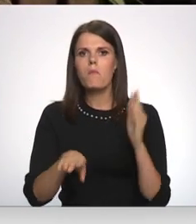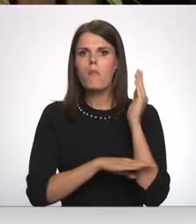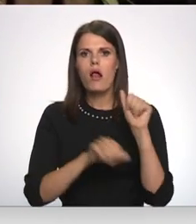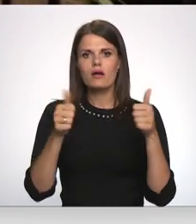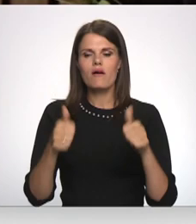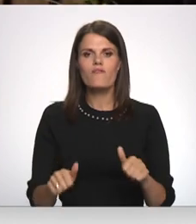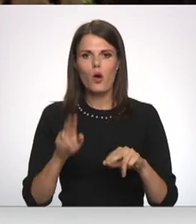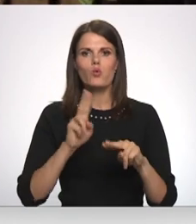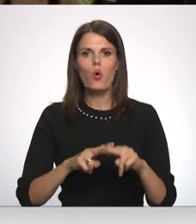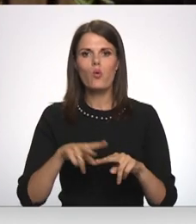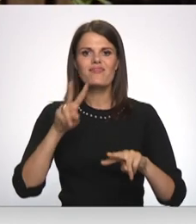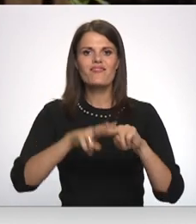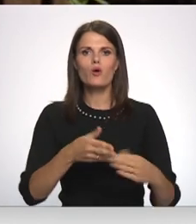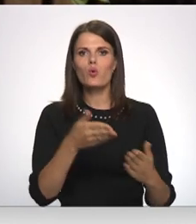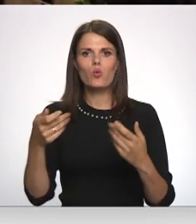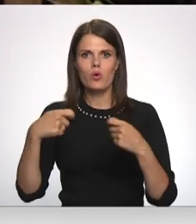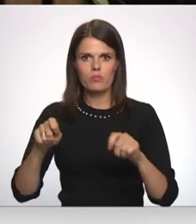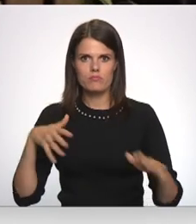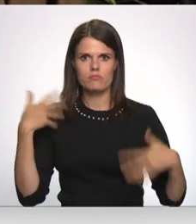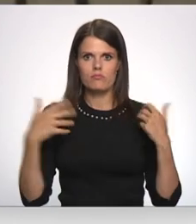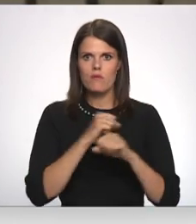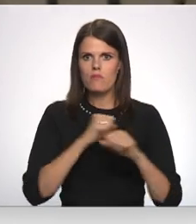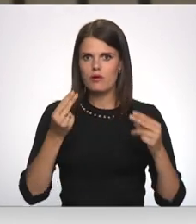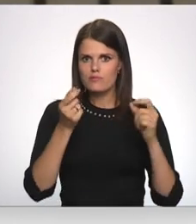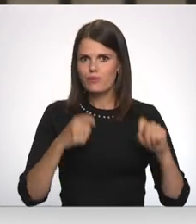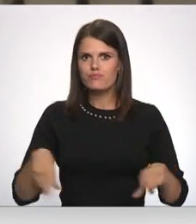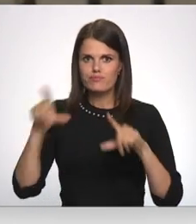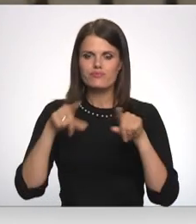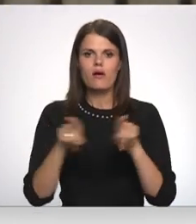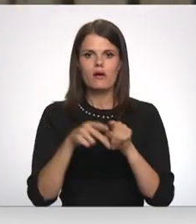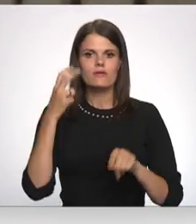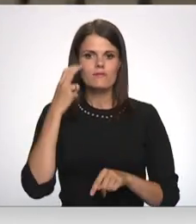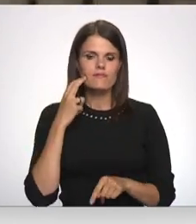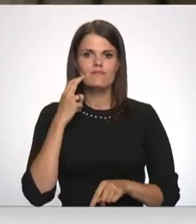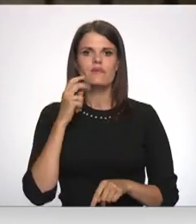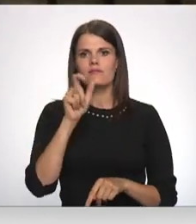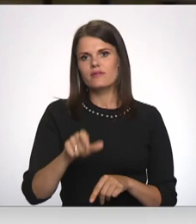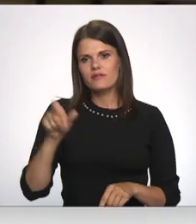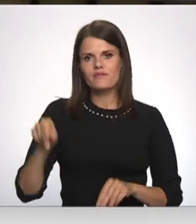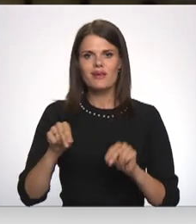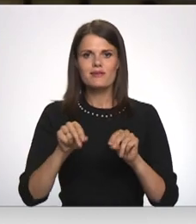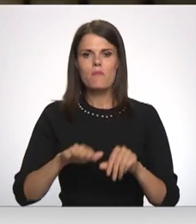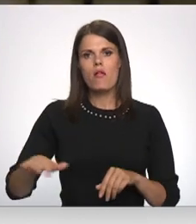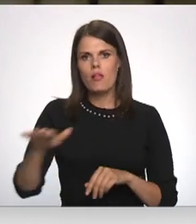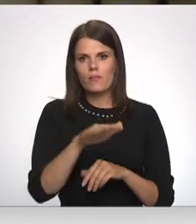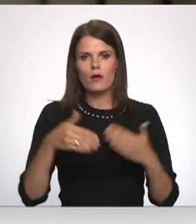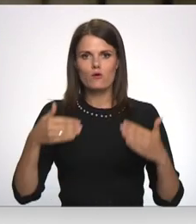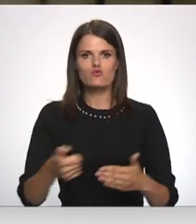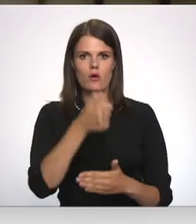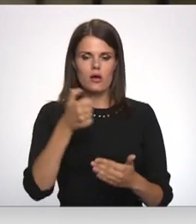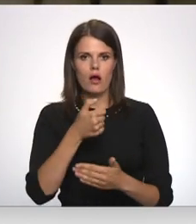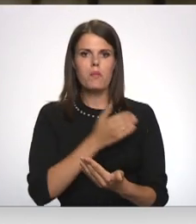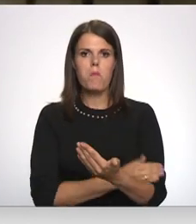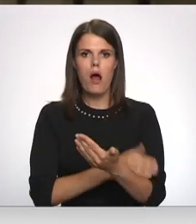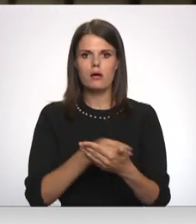tirgo. Satraukumu par cenu straujo kāpumu RTV pauž arī seniora Smiltenē, kura šogad par malku maksās divas